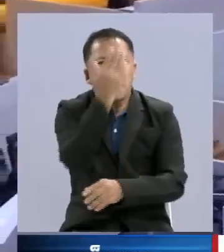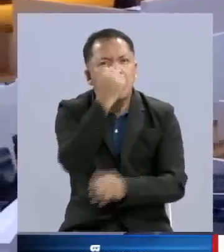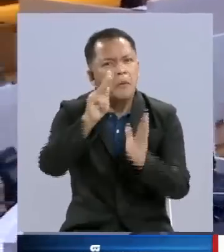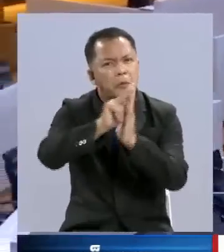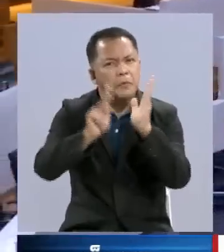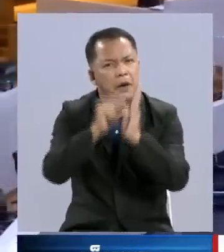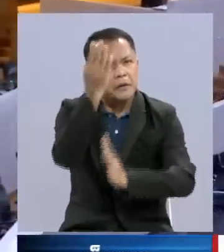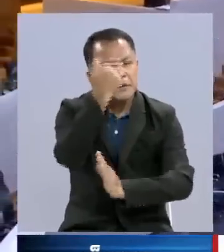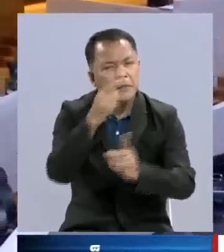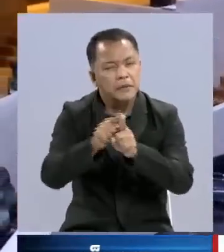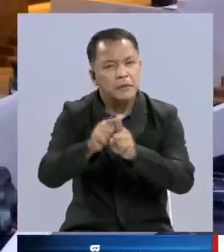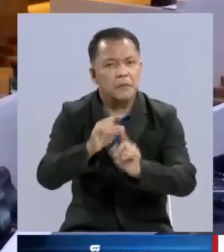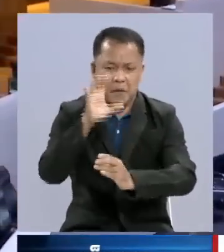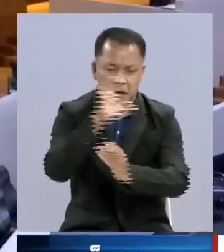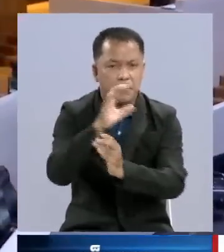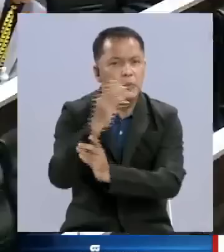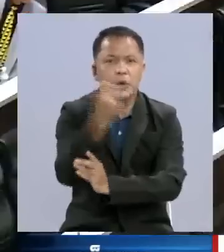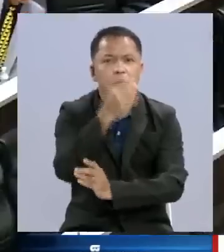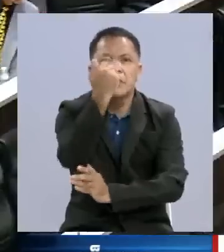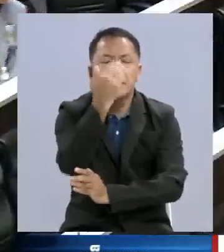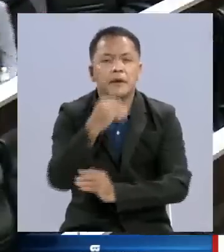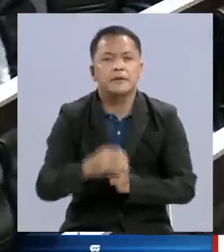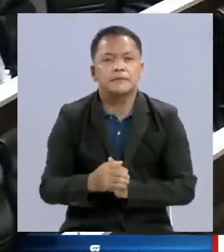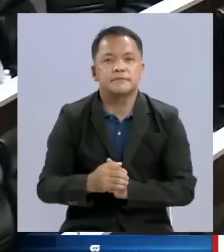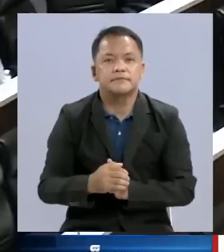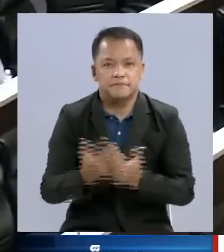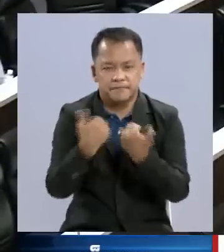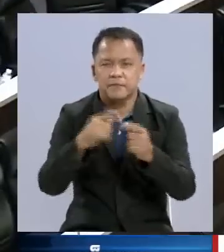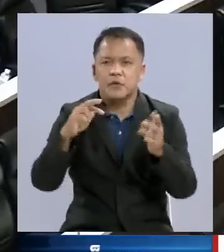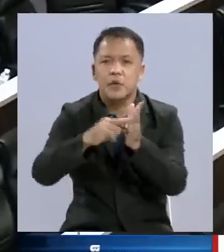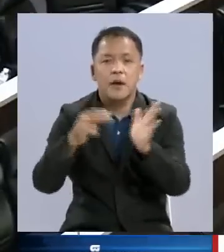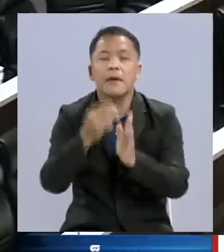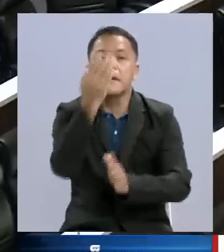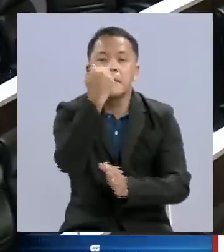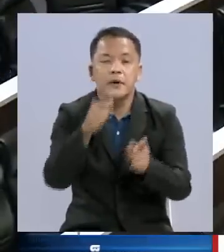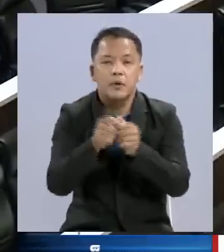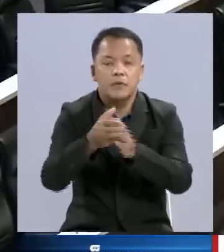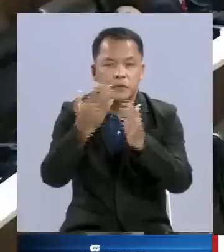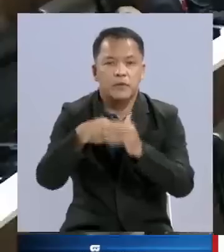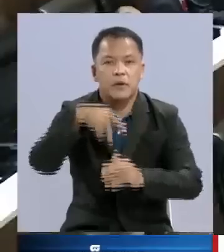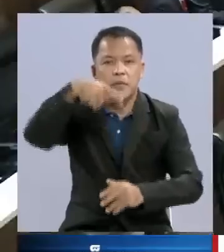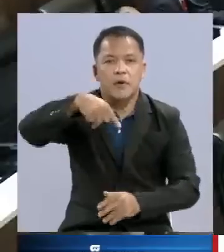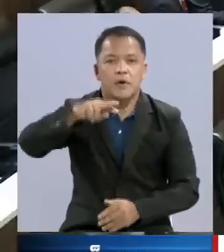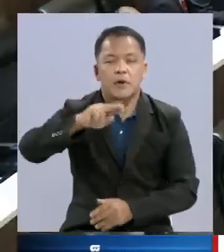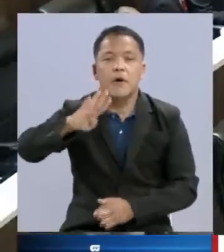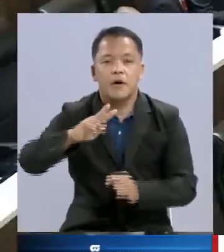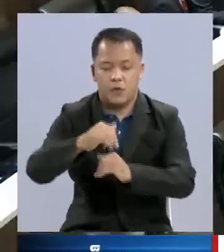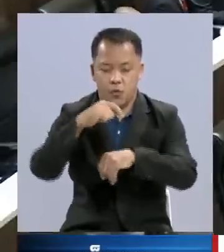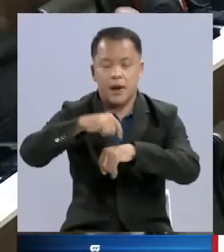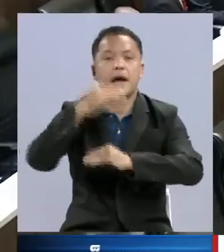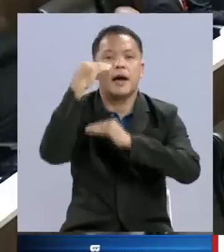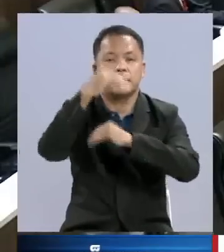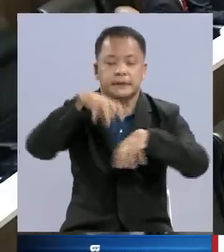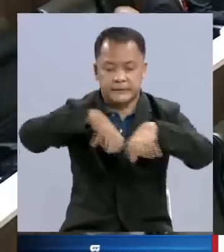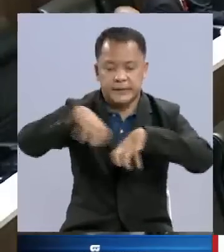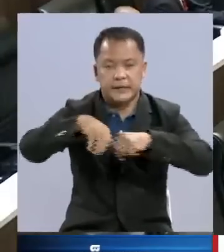ฎหมายนี้มันถึงถูกบังคับใช้ได้รวดเร็วถึงแบบนี้นะครับมันเป็นเพราะว่าภายหลังพระราชบัญญัติกำหนดระยะเวลาด